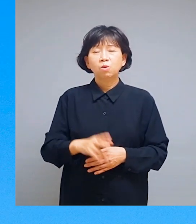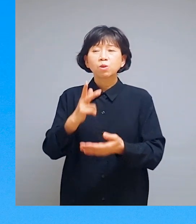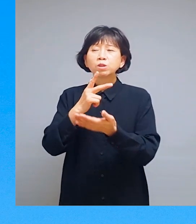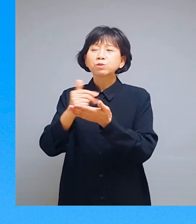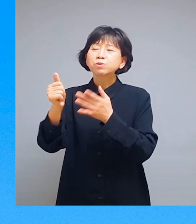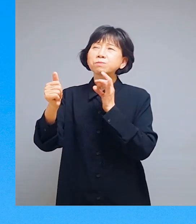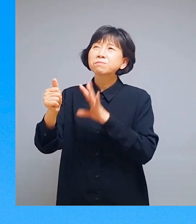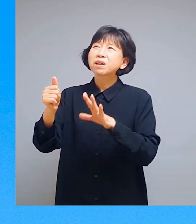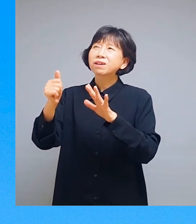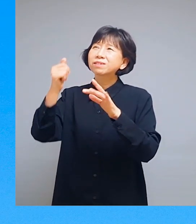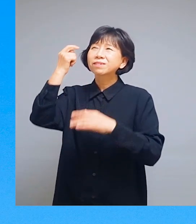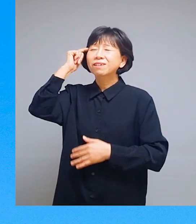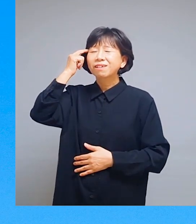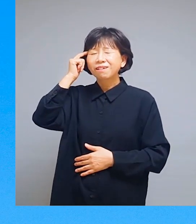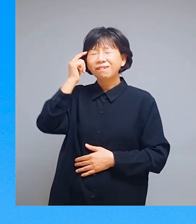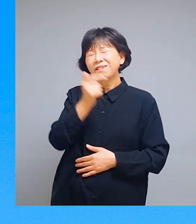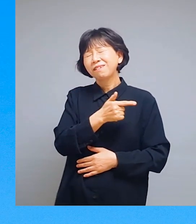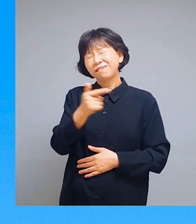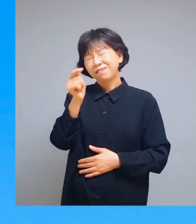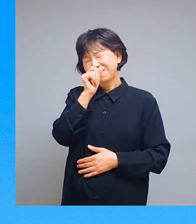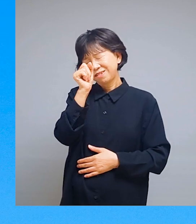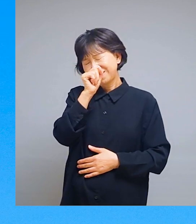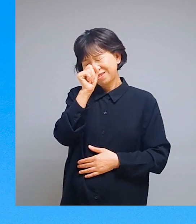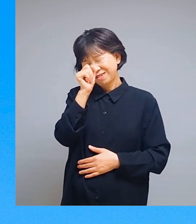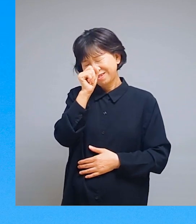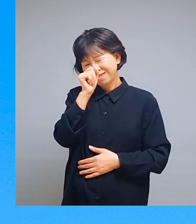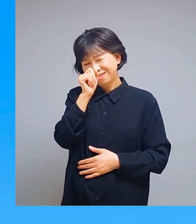주님만 생각하면 너무 좋았잖아요.